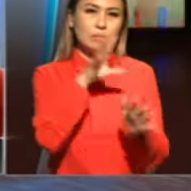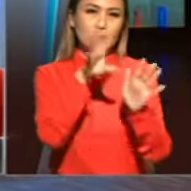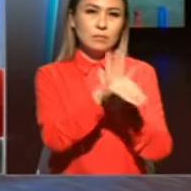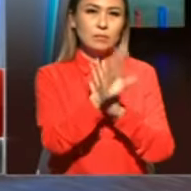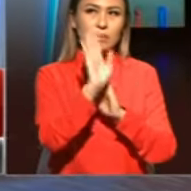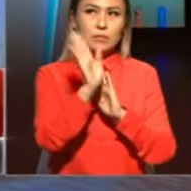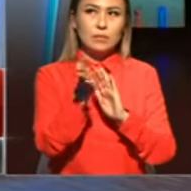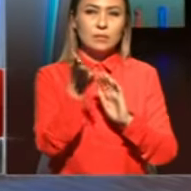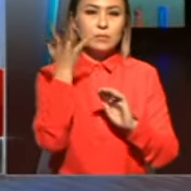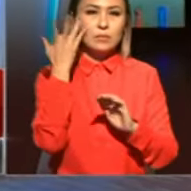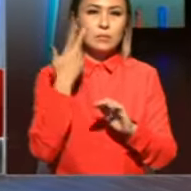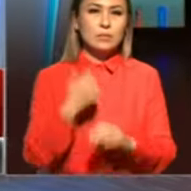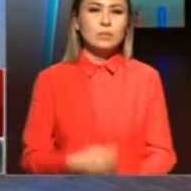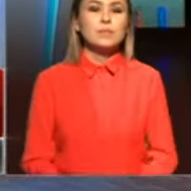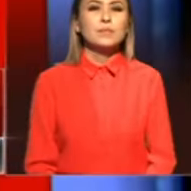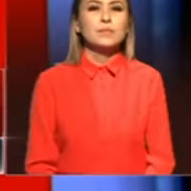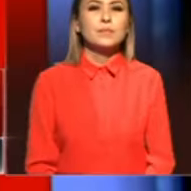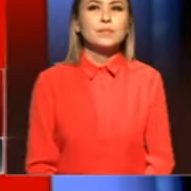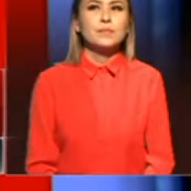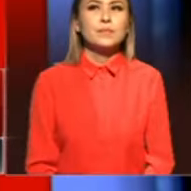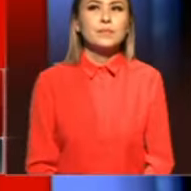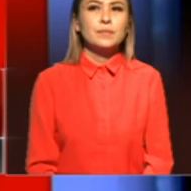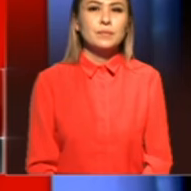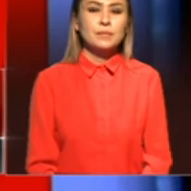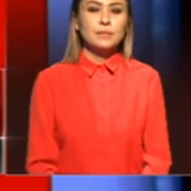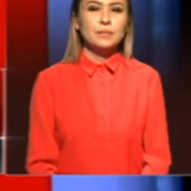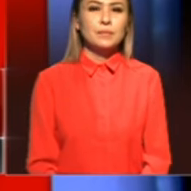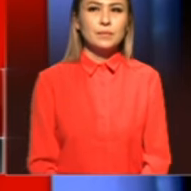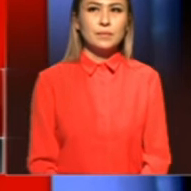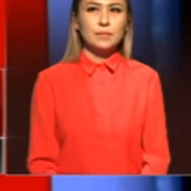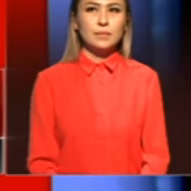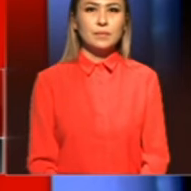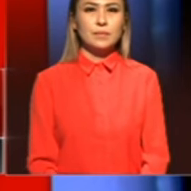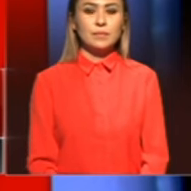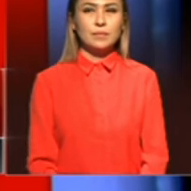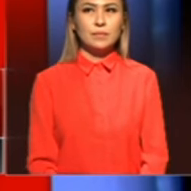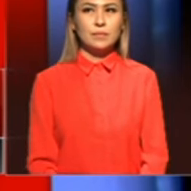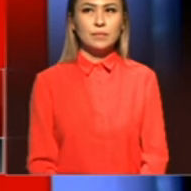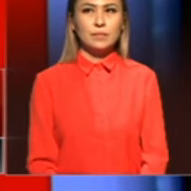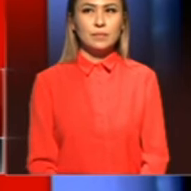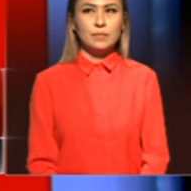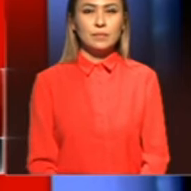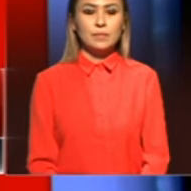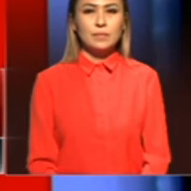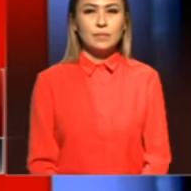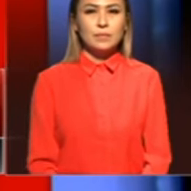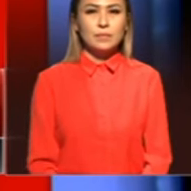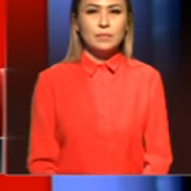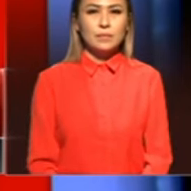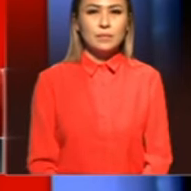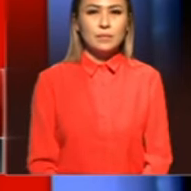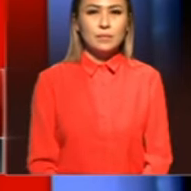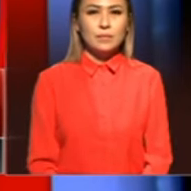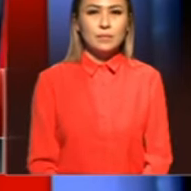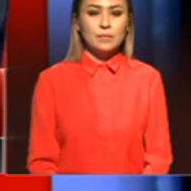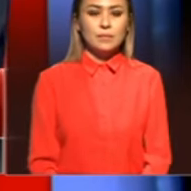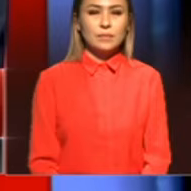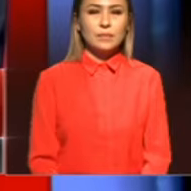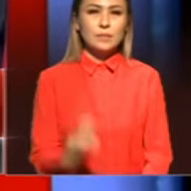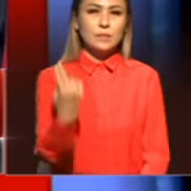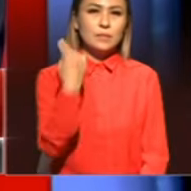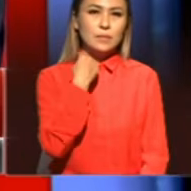Ол заңға айналады. Мен қорытындылап өз ойымды айтатын болар болсам, онда